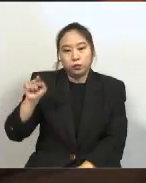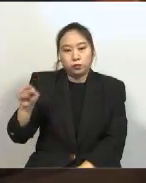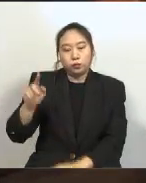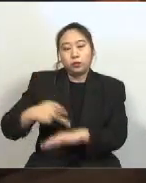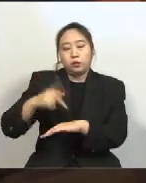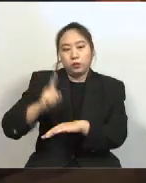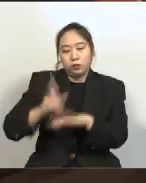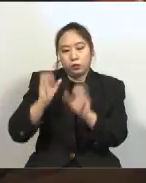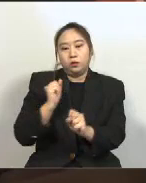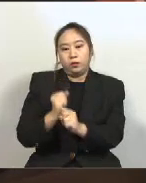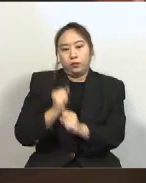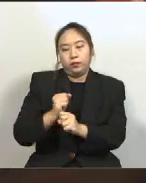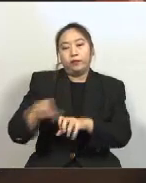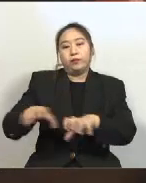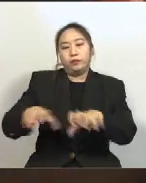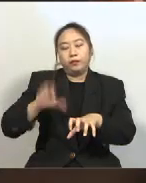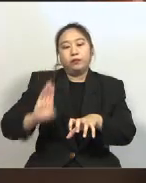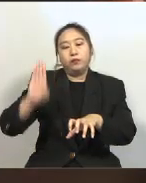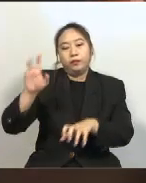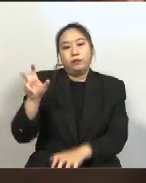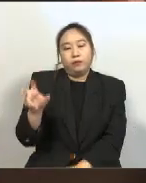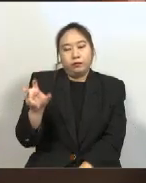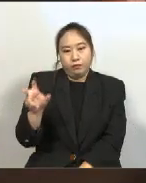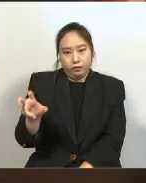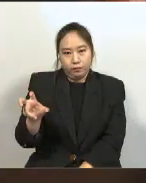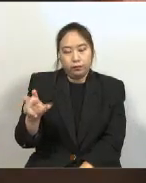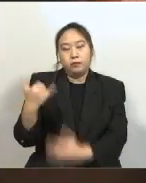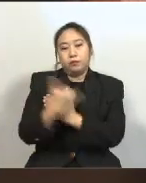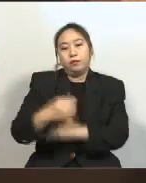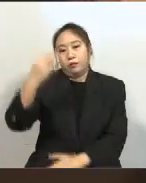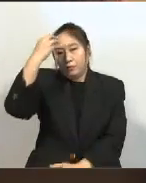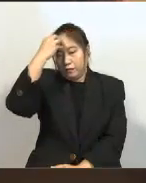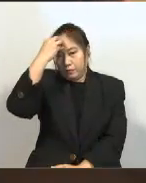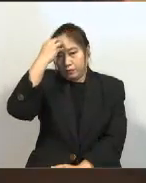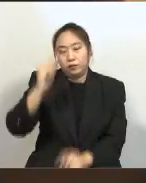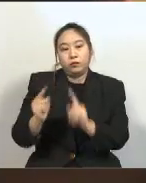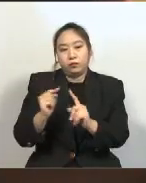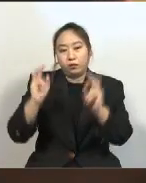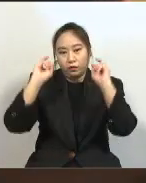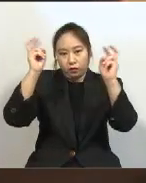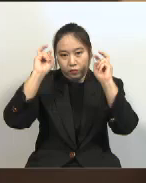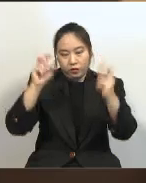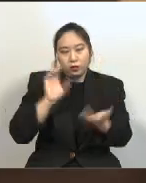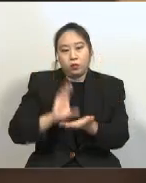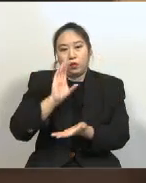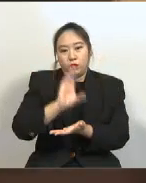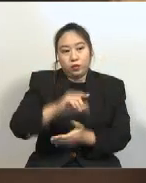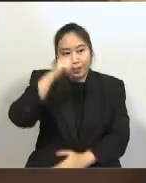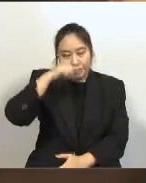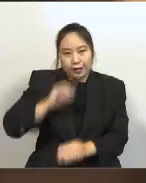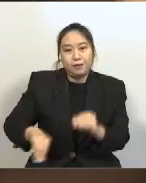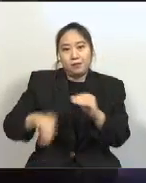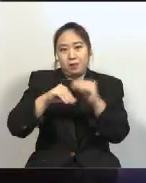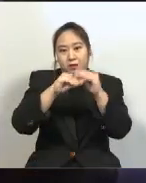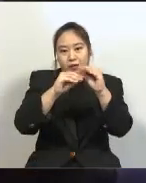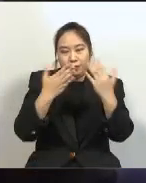ะประธานเจ้าหน้าที่บริหารบริษัทมิตซูบิชิมอเตอร์คอร์ปอเรชั่นประเทศญี่ปุ่นในประเด็นการขยายการลงทุนในไทย